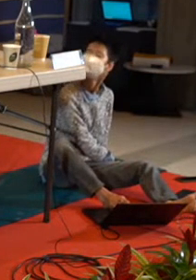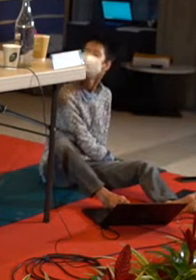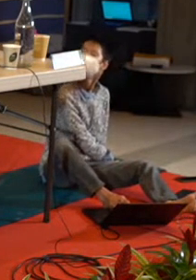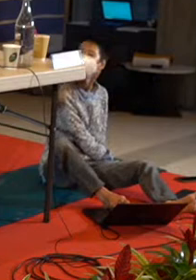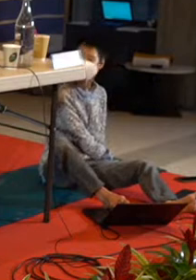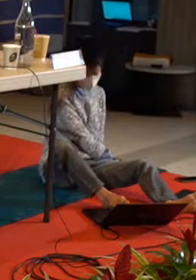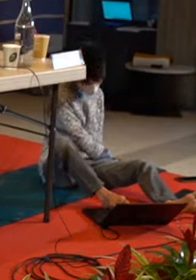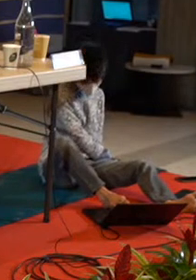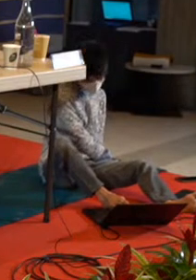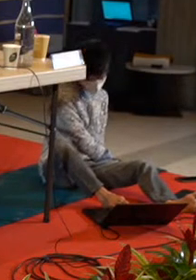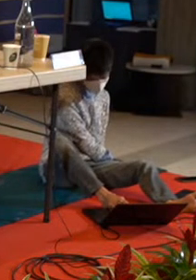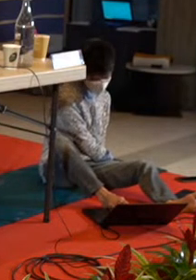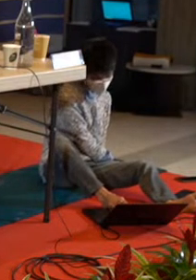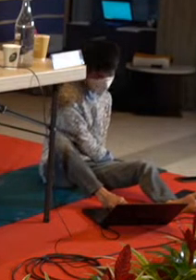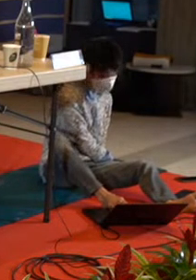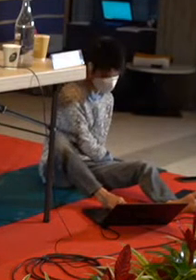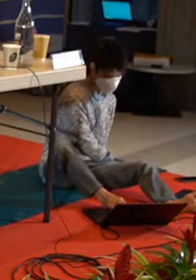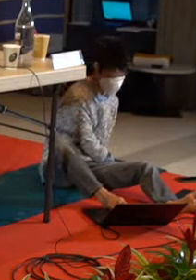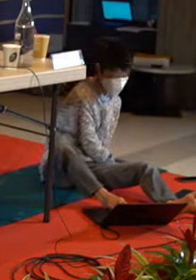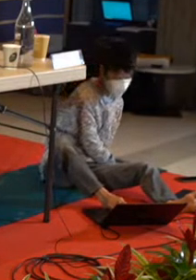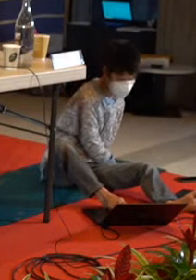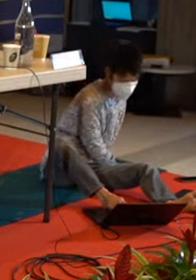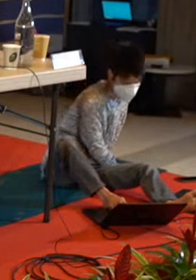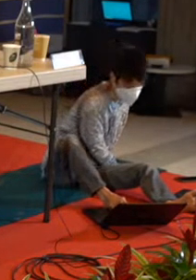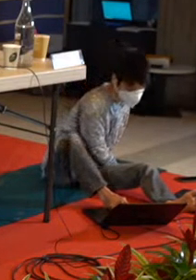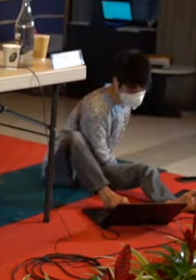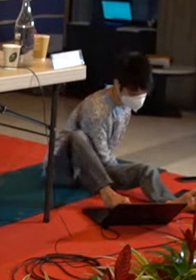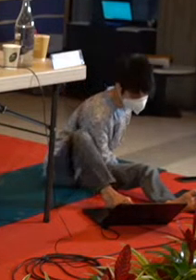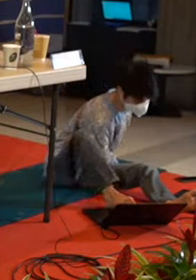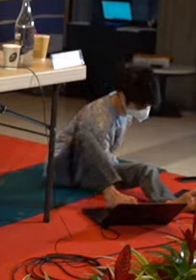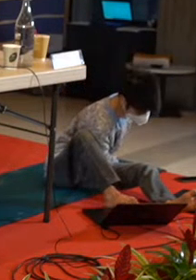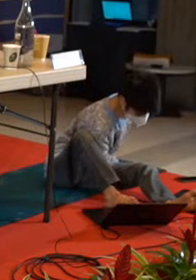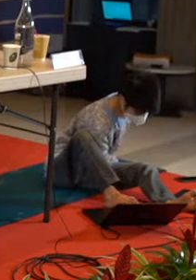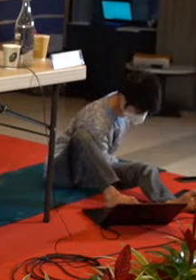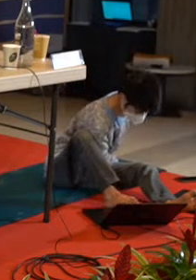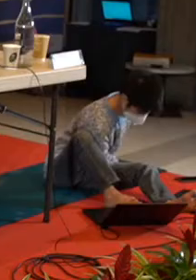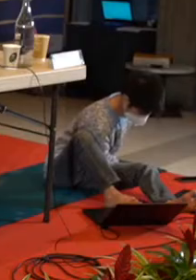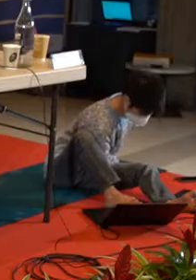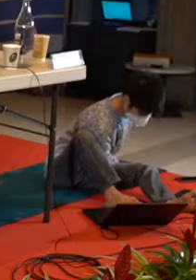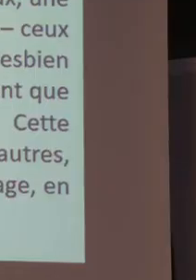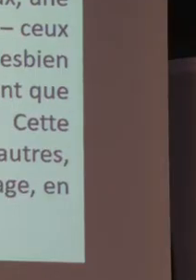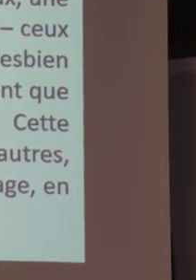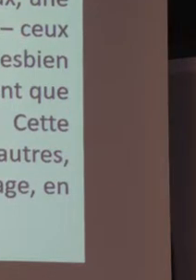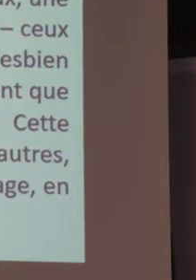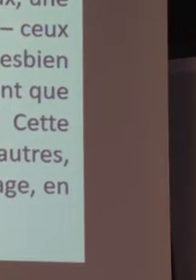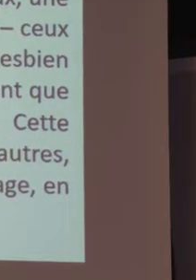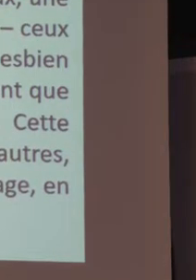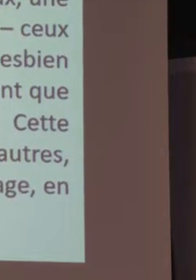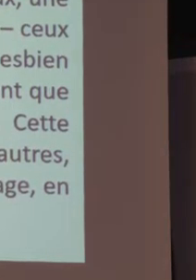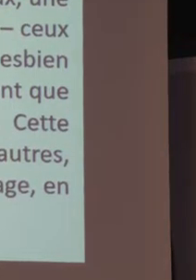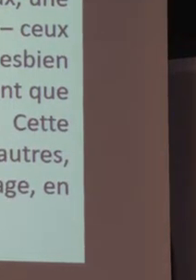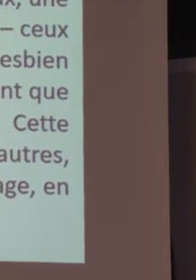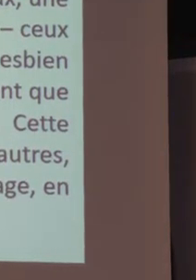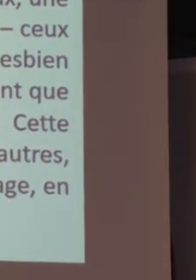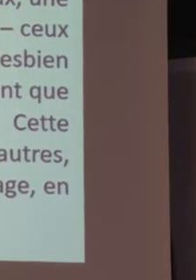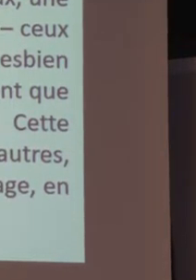des témoignages, et non, de réelles pièces de littérature. Cette mésestime s'enracinait dans la croyance,